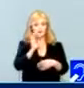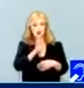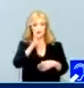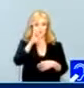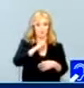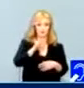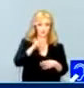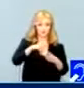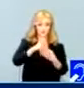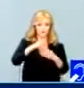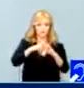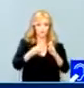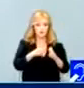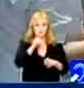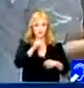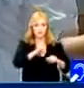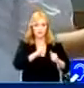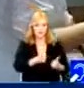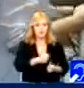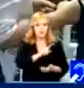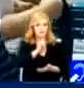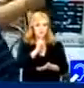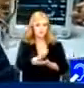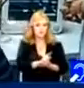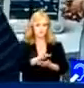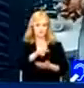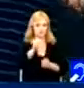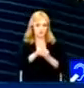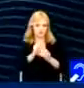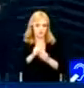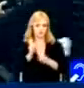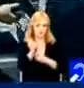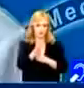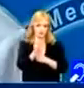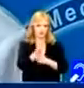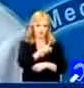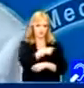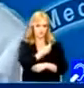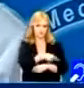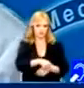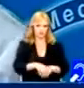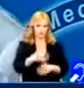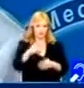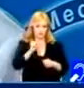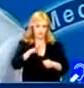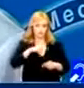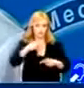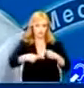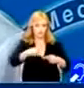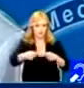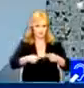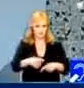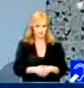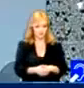cu concentrația zahărului ridicat în sânge. Cei trecuți de 40 de ani ar trebui anual să facă o electrocardiogramă pentru a verifica starea inimii,